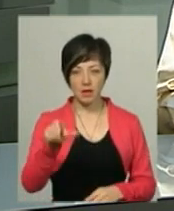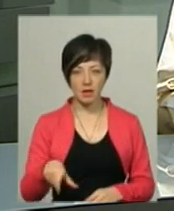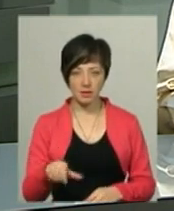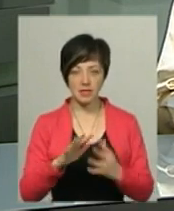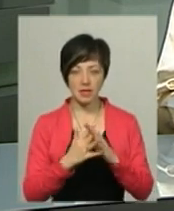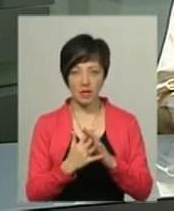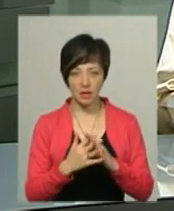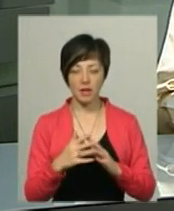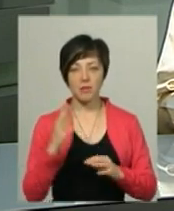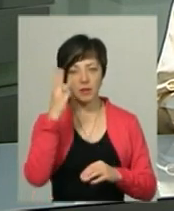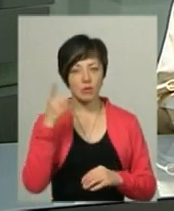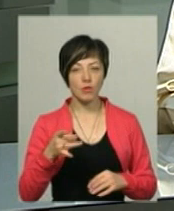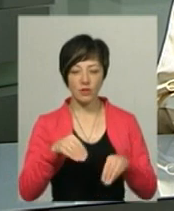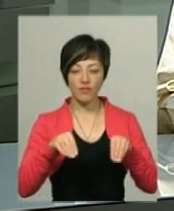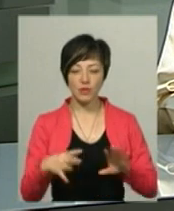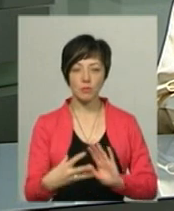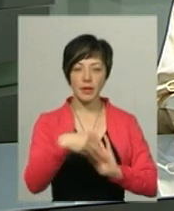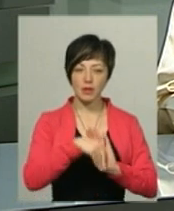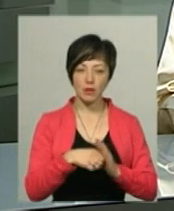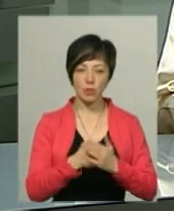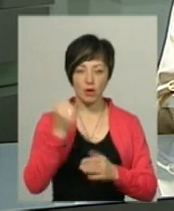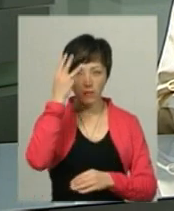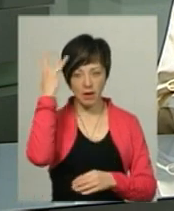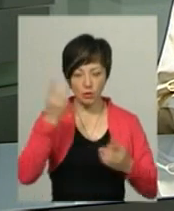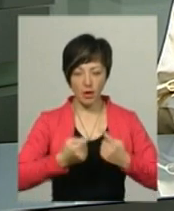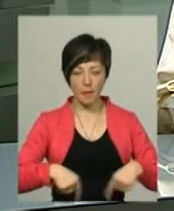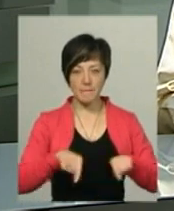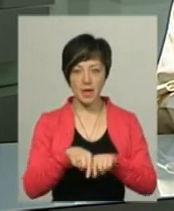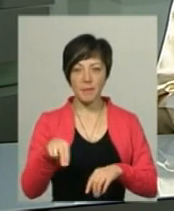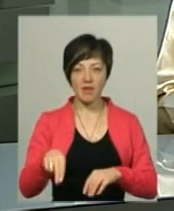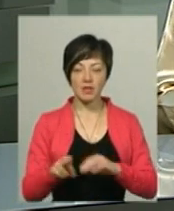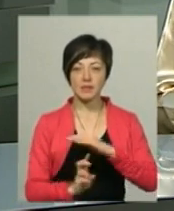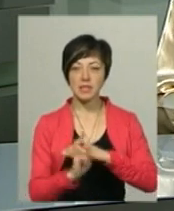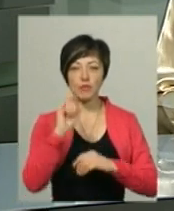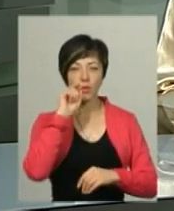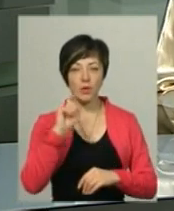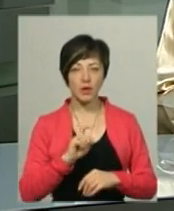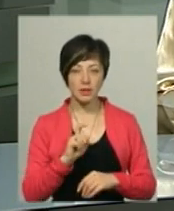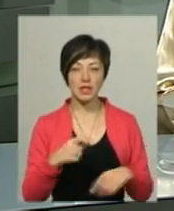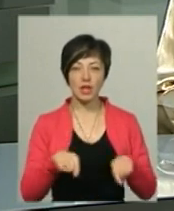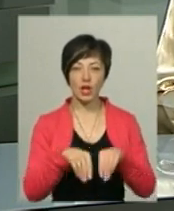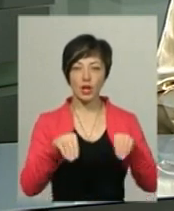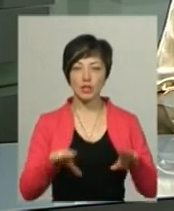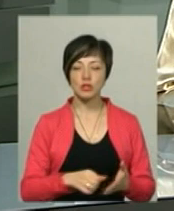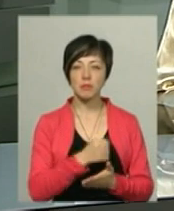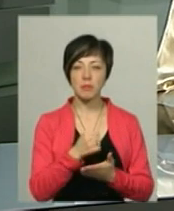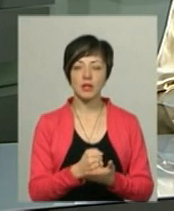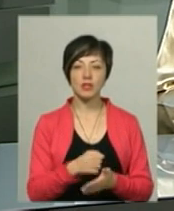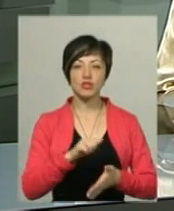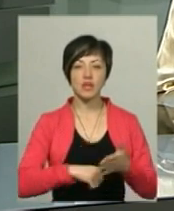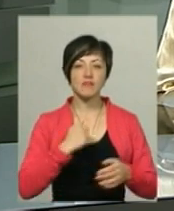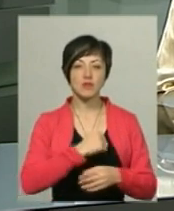церкви в селі Доброгорща вирішили приєднатися до Хмельницької єпархії Православної церкви України. Таке рішення прийняли через